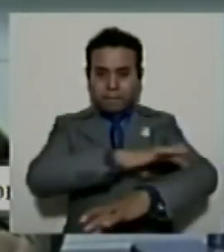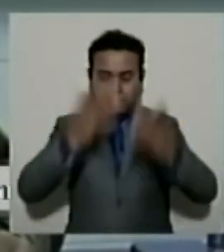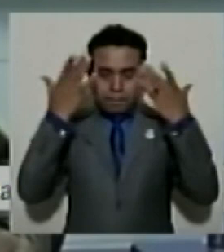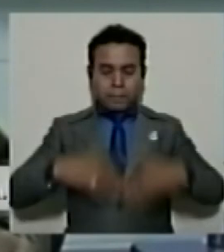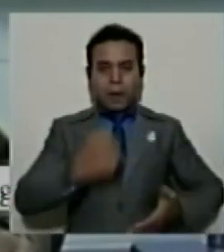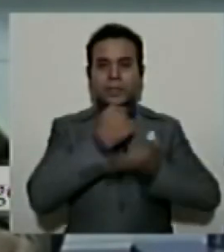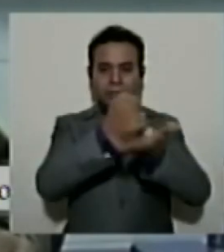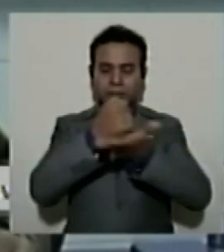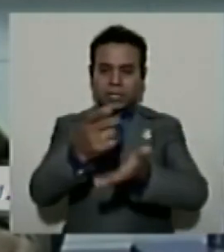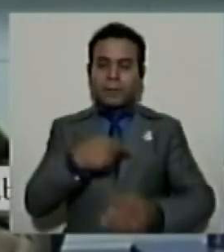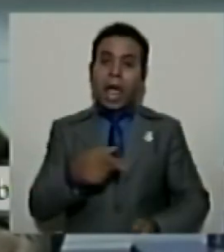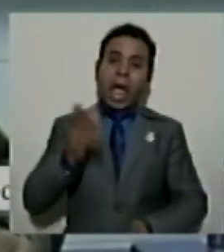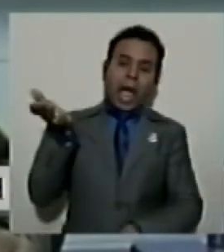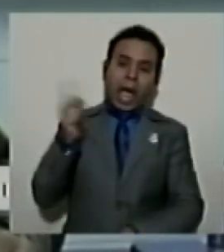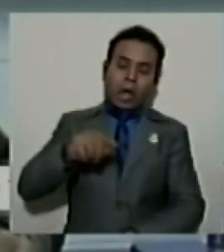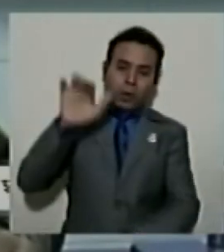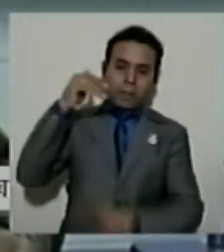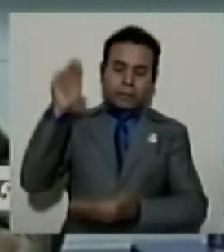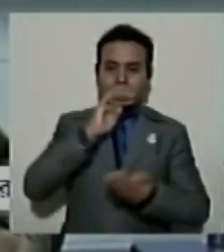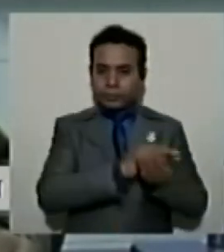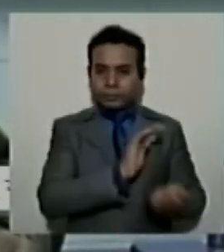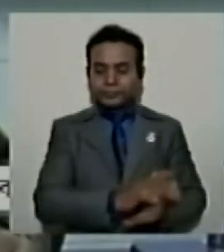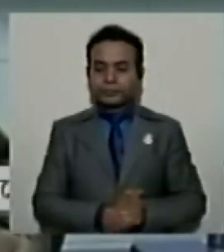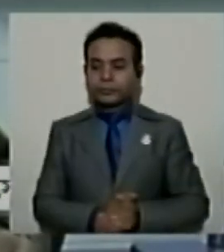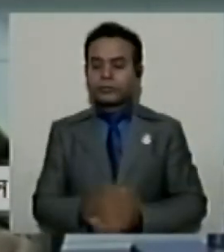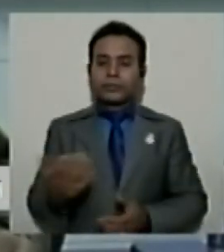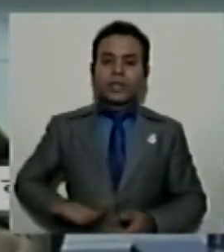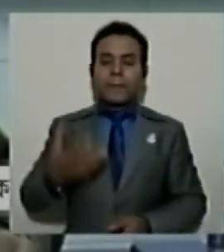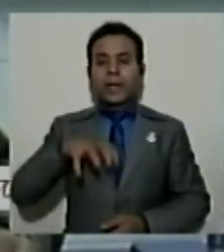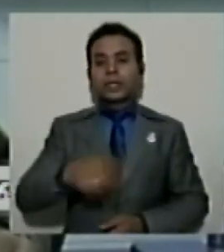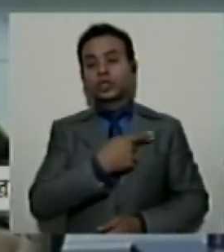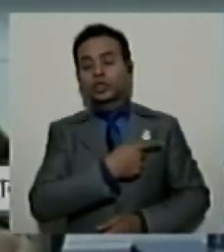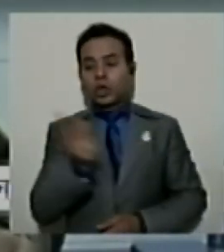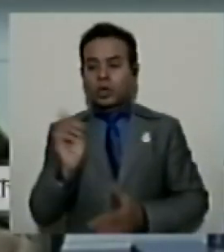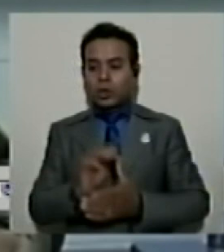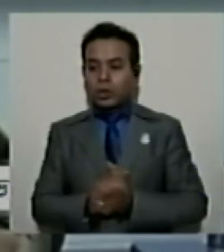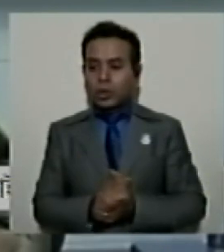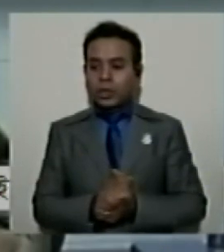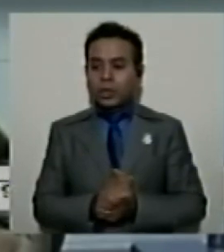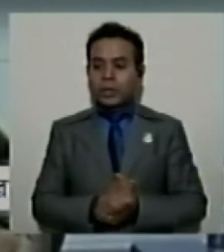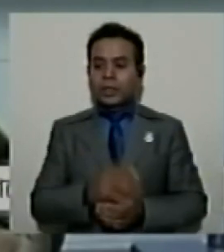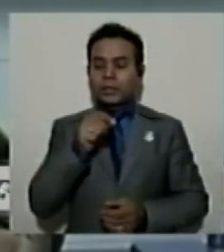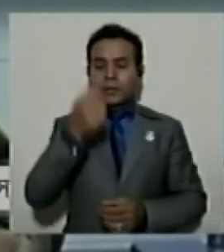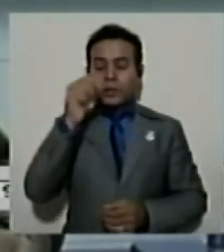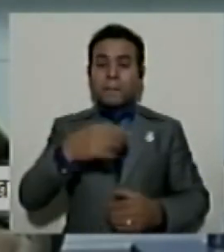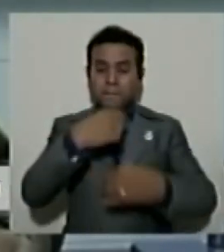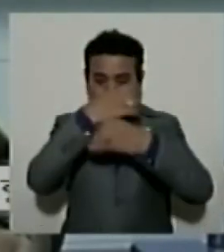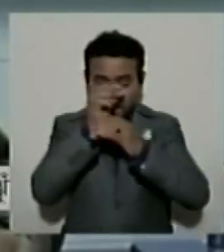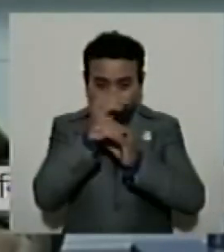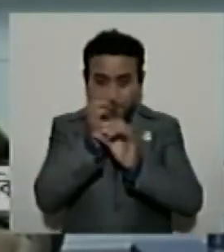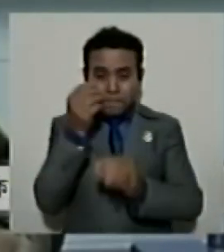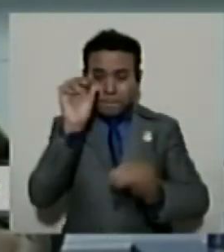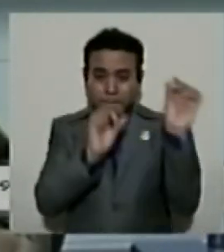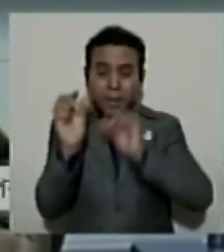প্রতিটি পিসিএল ল্যাবে, এমনকি আমরা সেগুলো সরবরাহ করছি যারা বিভিন্ন পর্যায়ে মাঠ কর্মী